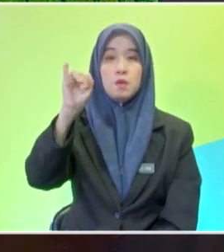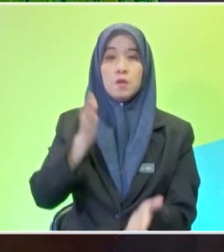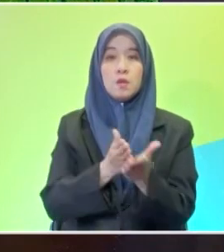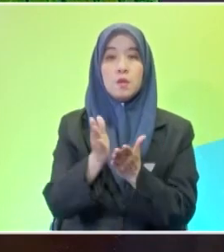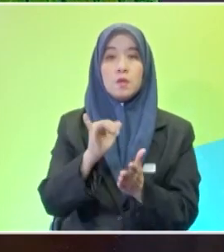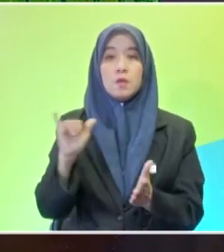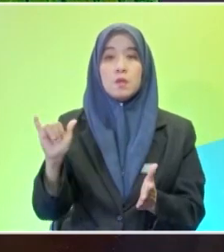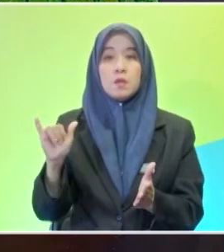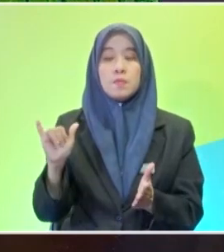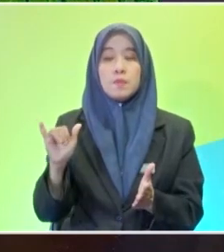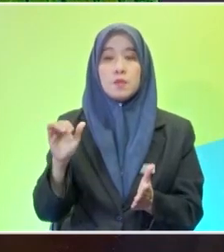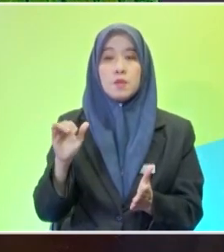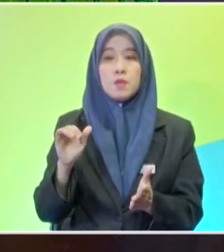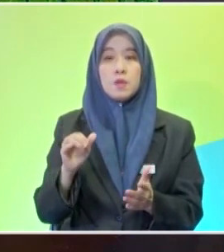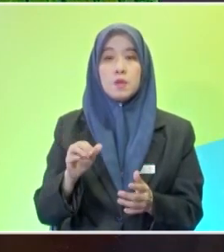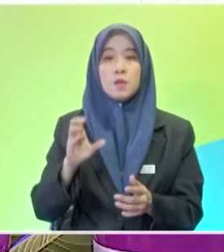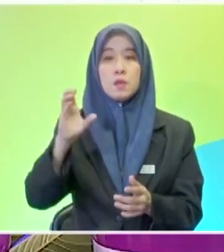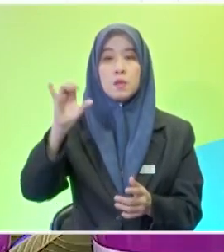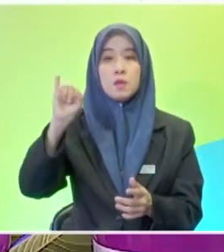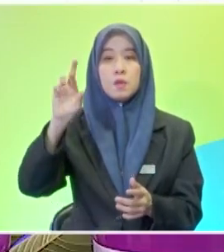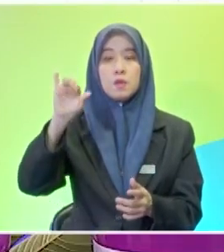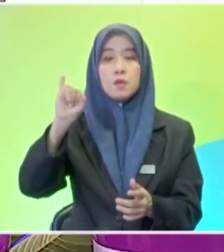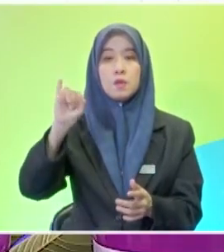tengok ciri yang ketiga